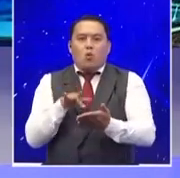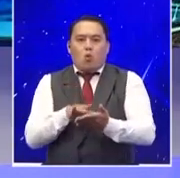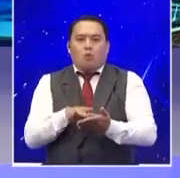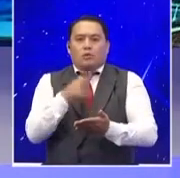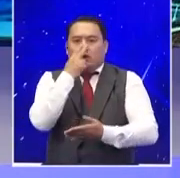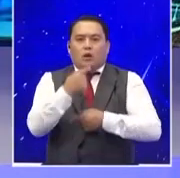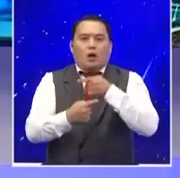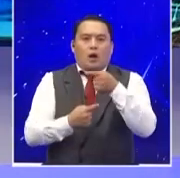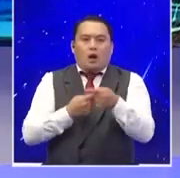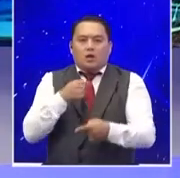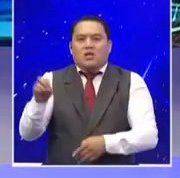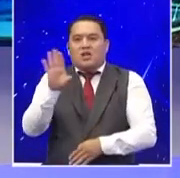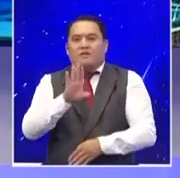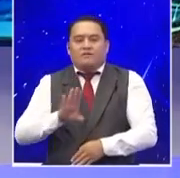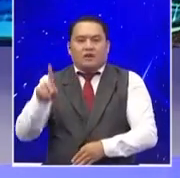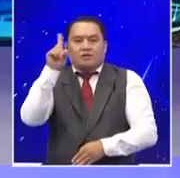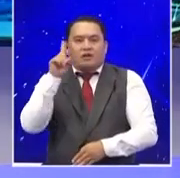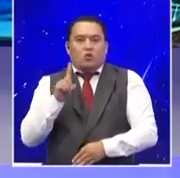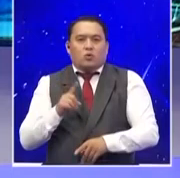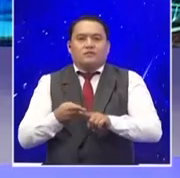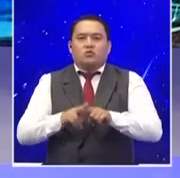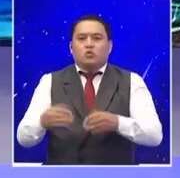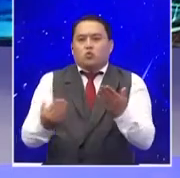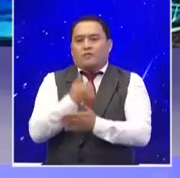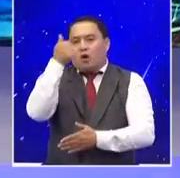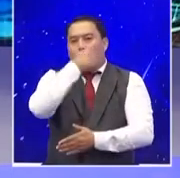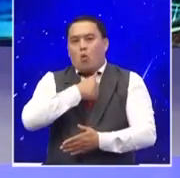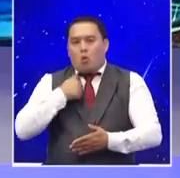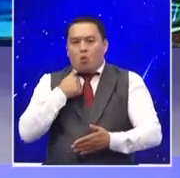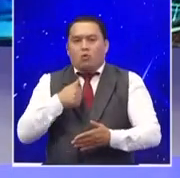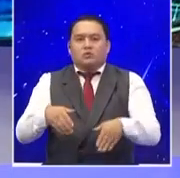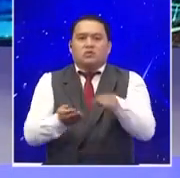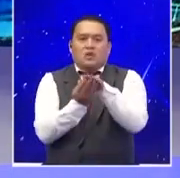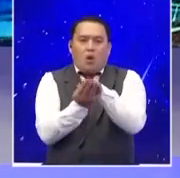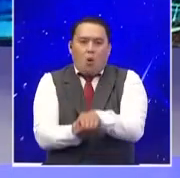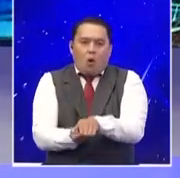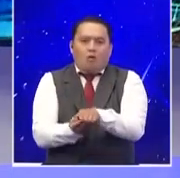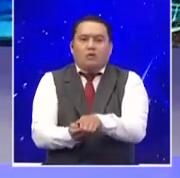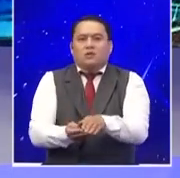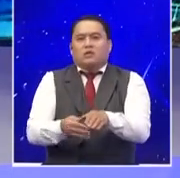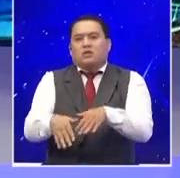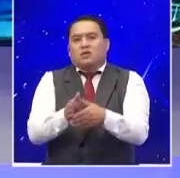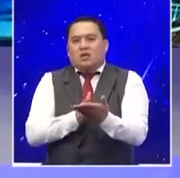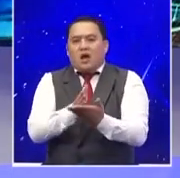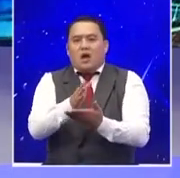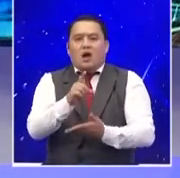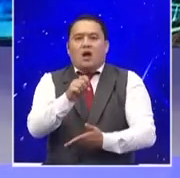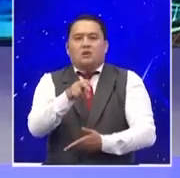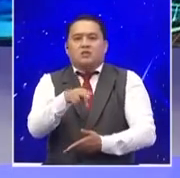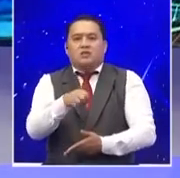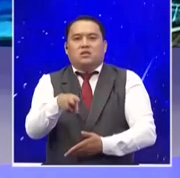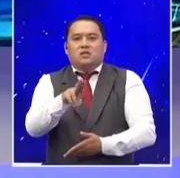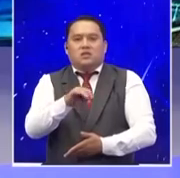где традиционно отмечают еврейский Новый год. В этом городе находится усыпальница основателя братславского направления в хасидизме